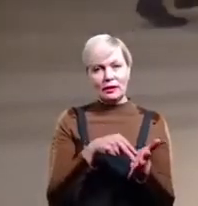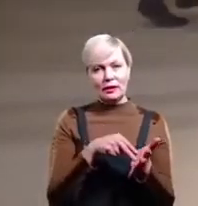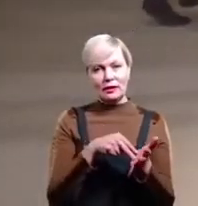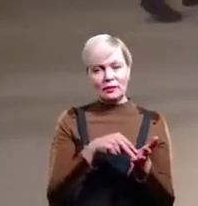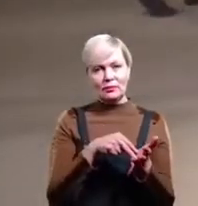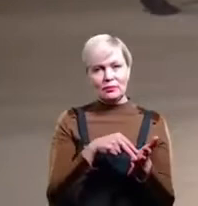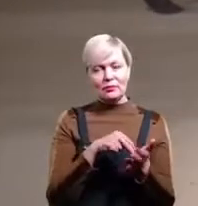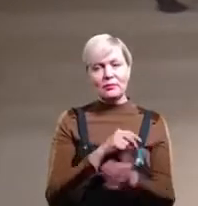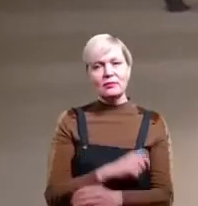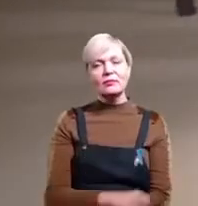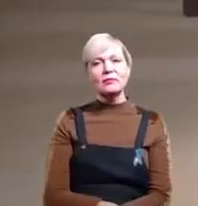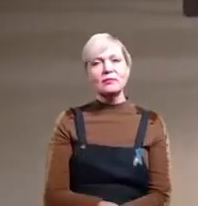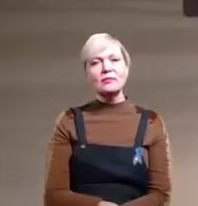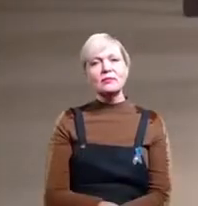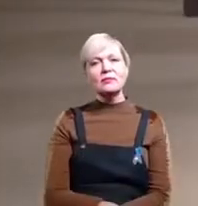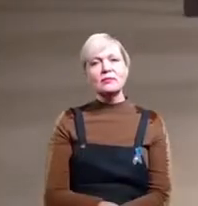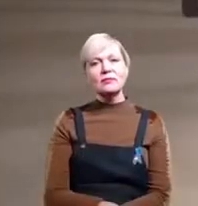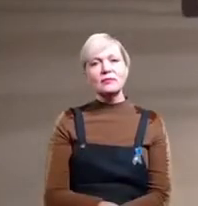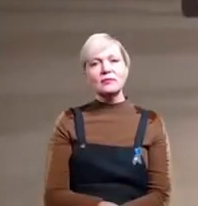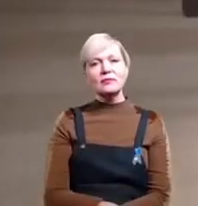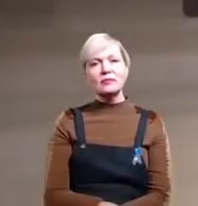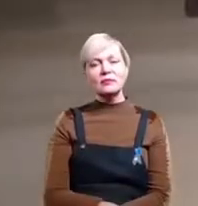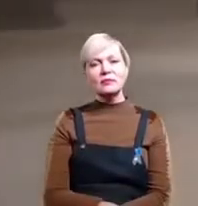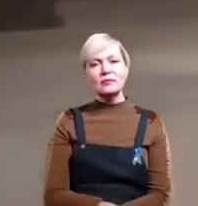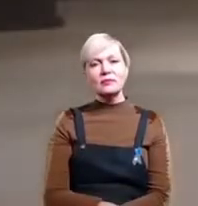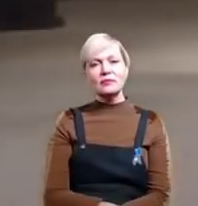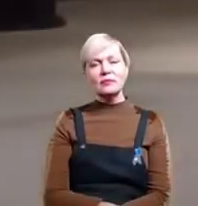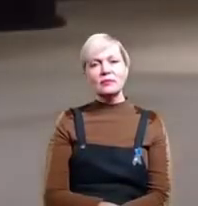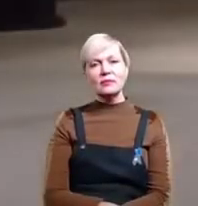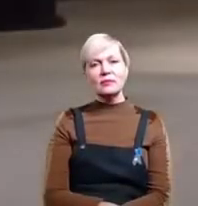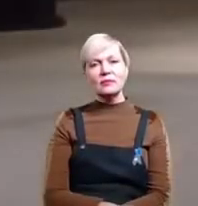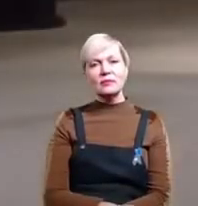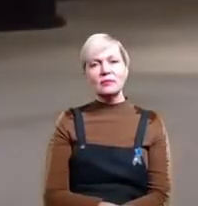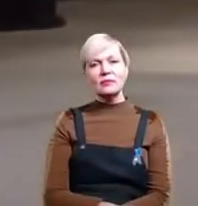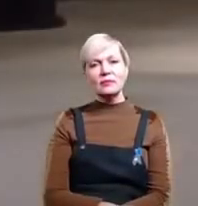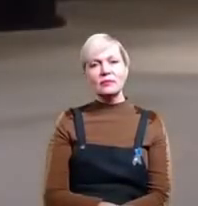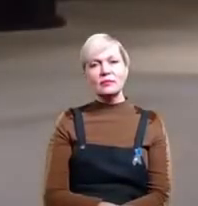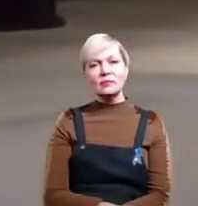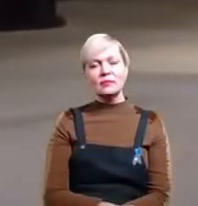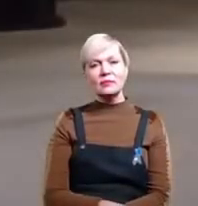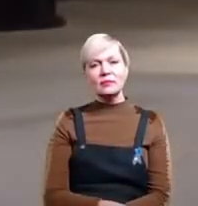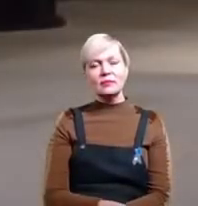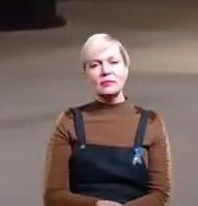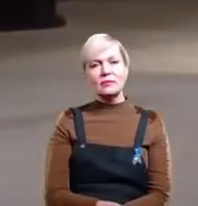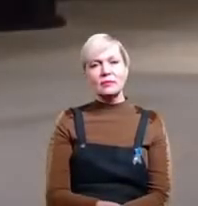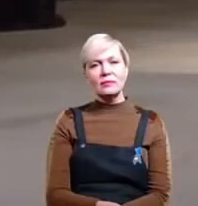стоишь? Настя, Господи. Так, нет, вы ближе здесь.